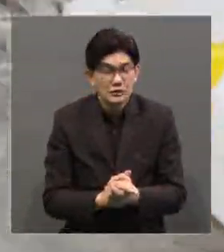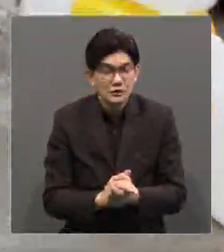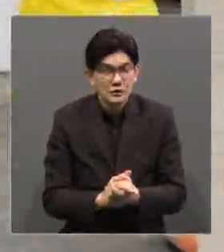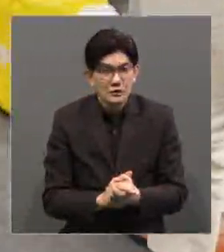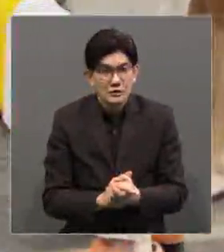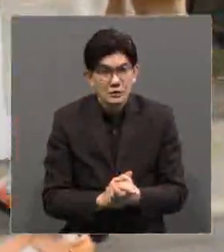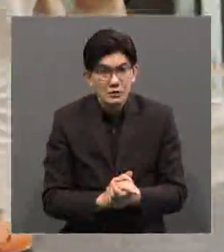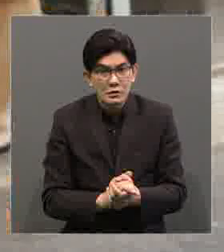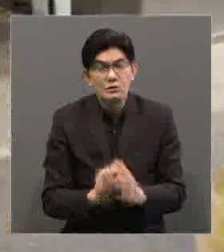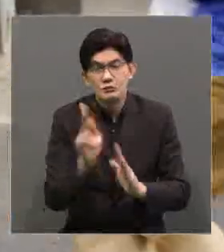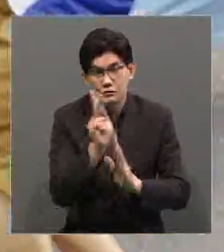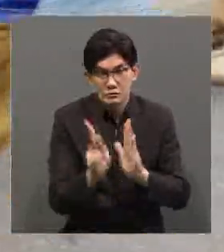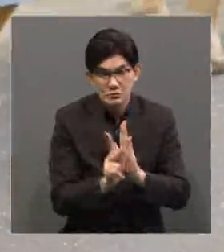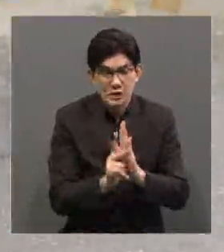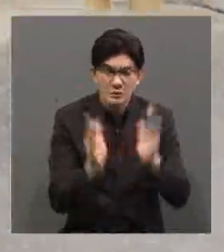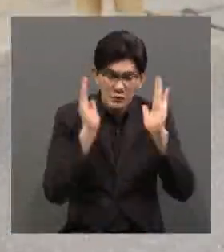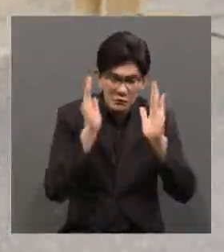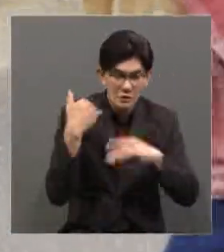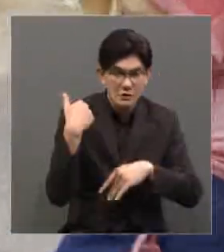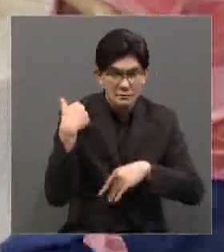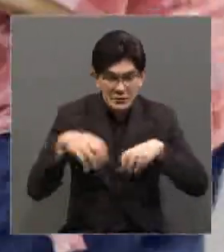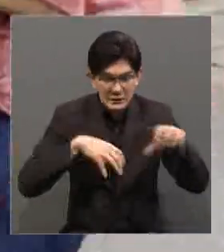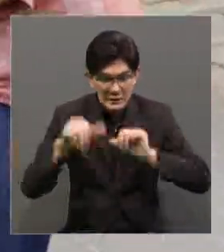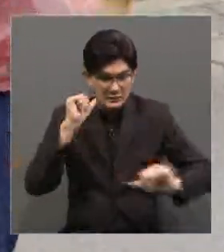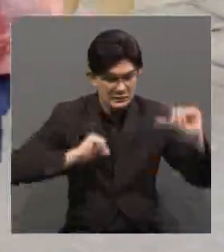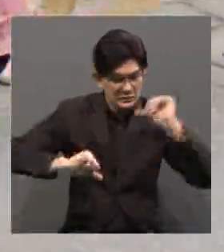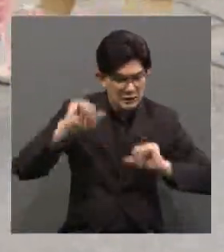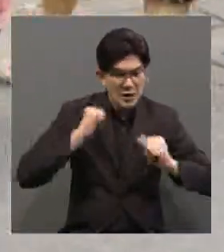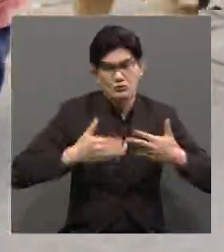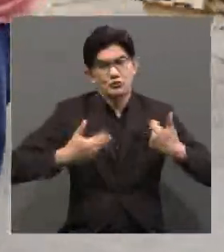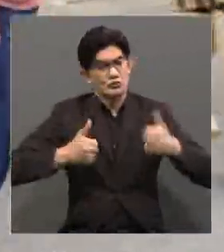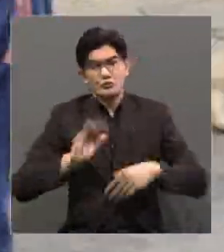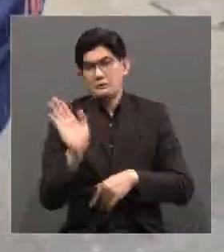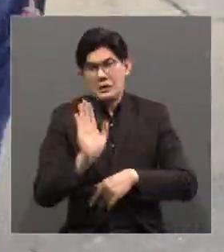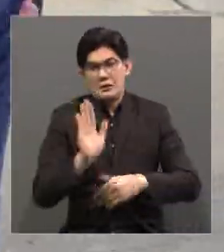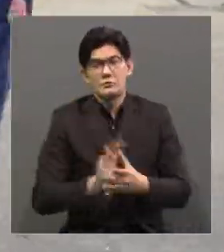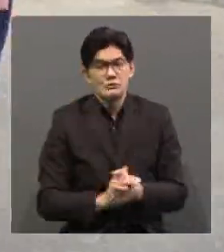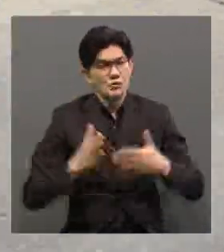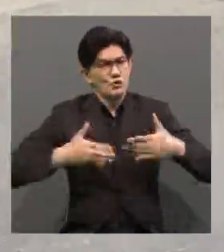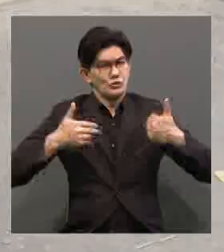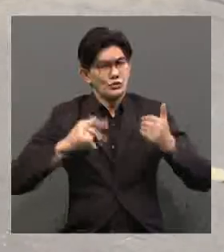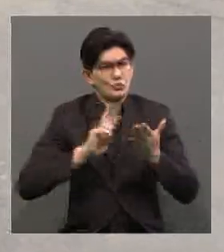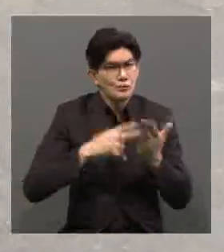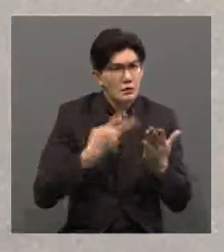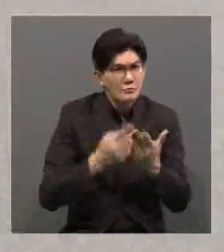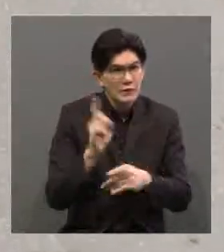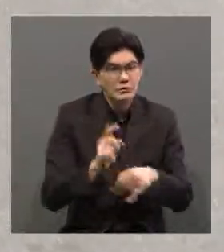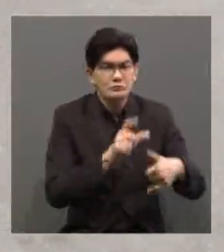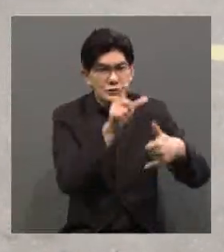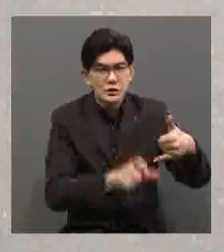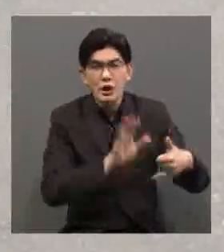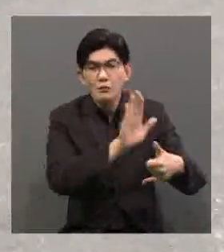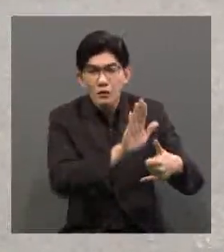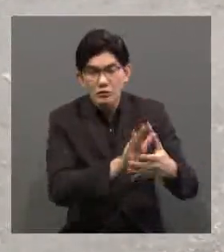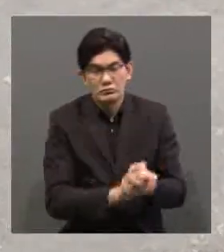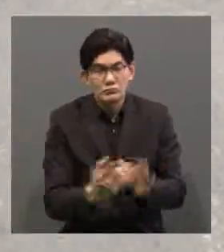หาเสียงตามกฎหมายกับกำหนดว่าอย่าจัดมหรสพหรือรื่นเริงนะครับซึ่งคำว่ารื่นเริงเนี่ยก็ขึ้นอยู่กับพฤติการที่เกิดขึ้นด้วย